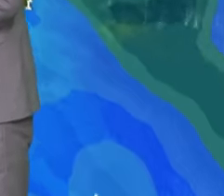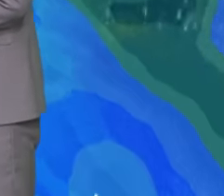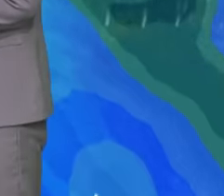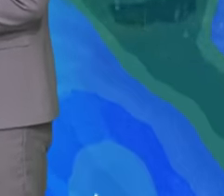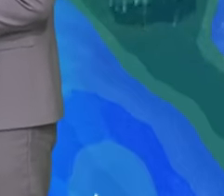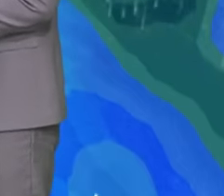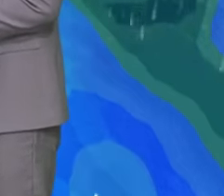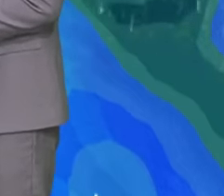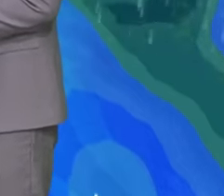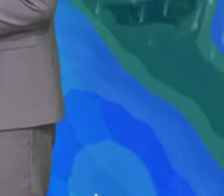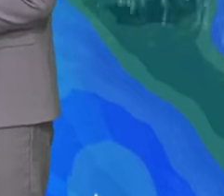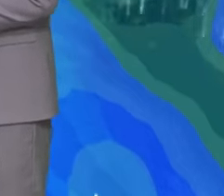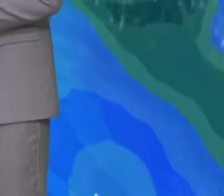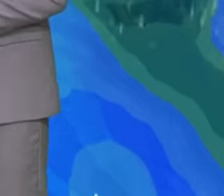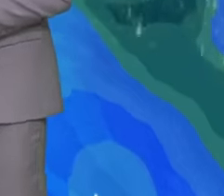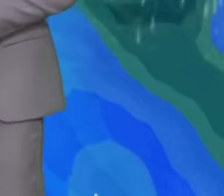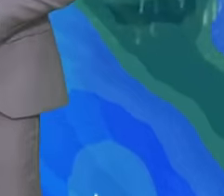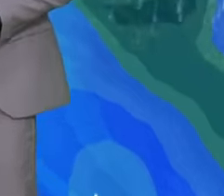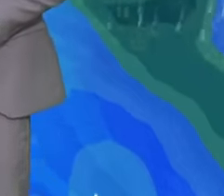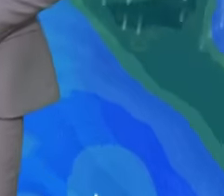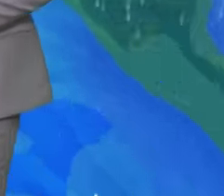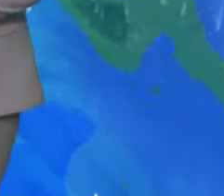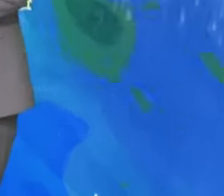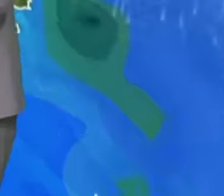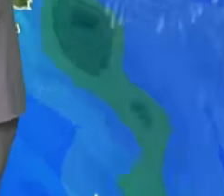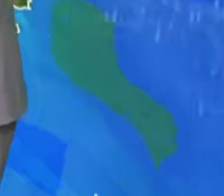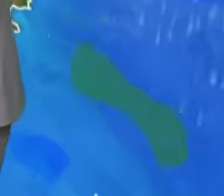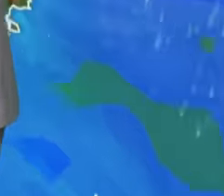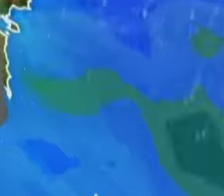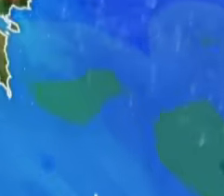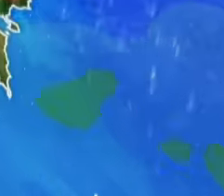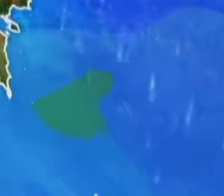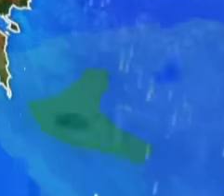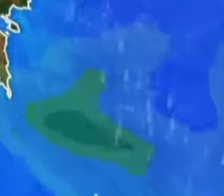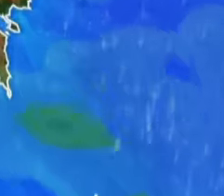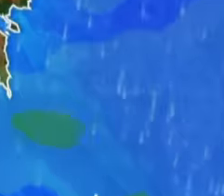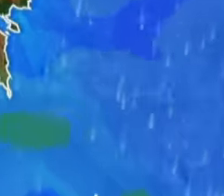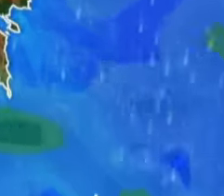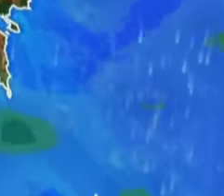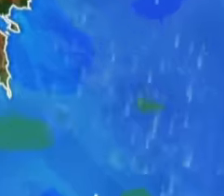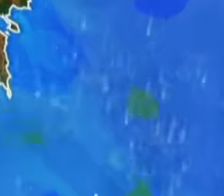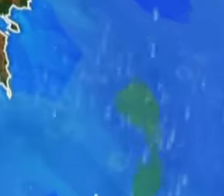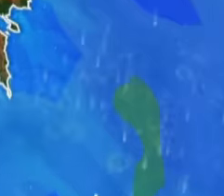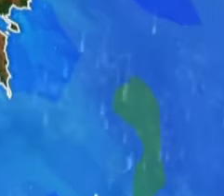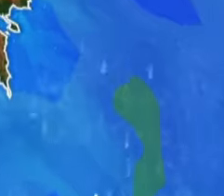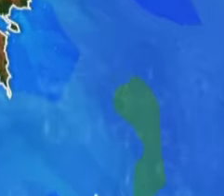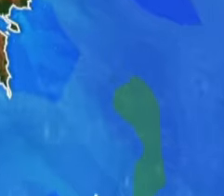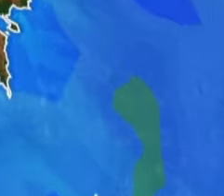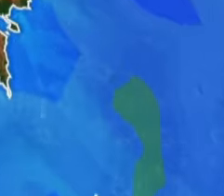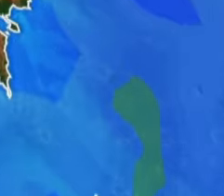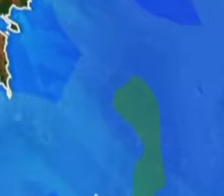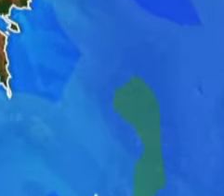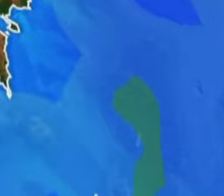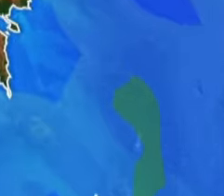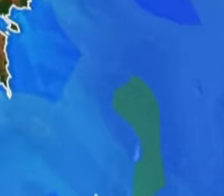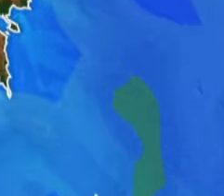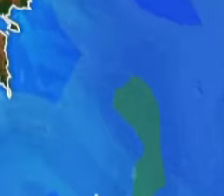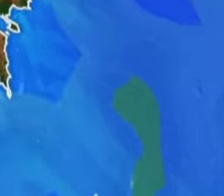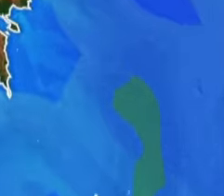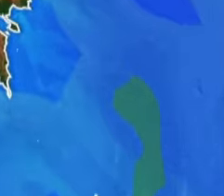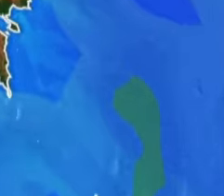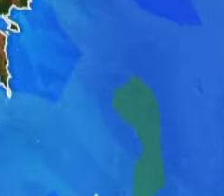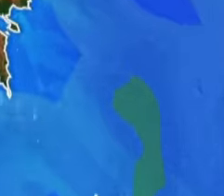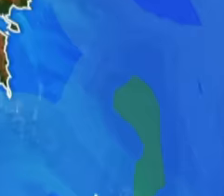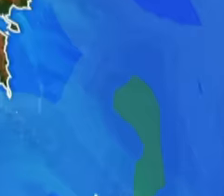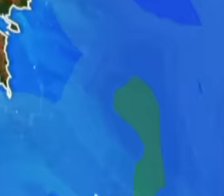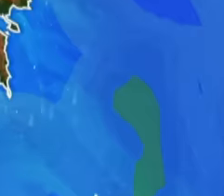sa may Cotabato, may aasahang mga pag-ulan. Sa hapon naman, sa kanlurang bahagi medyo maulan sa Lanao Provinces, sa may Misamis Occidental,